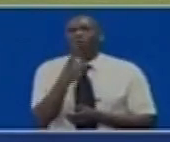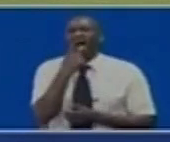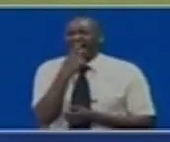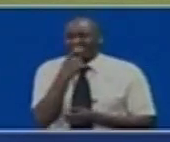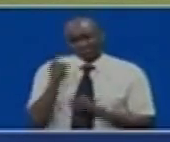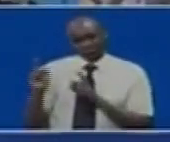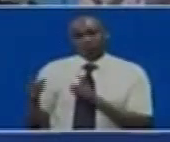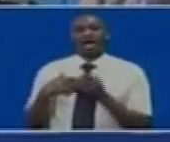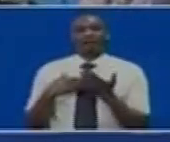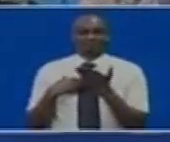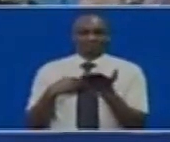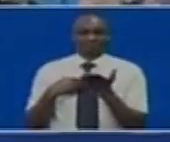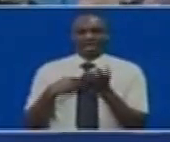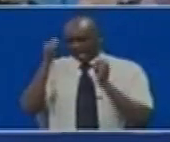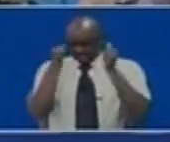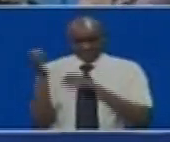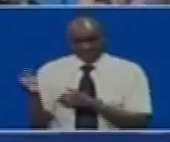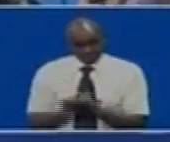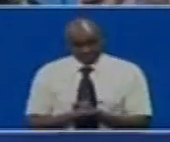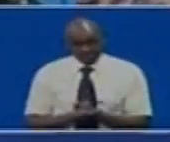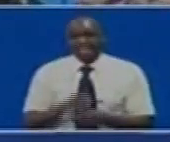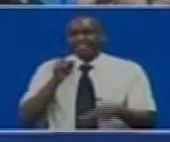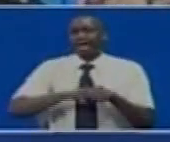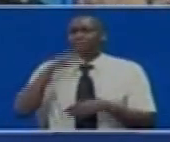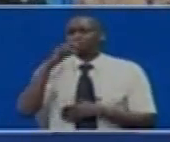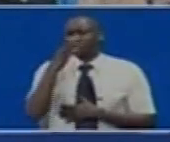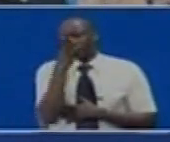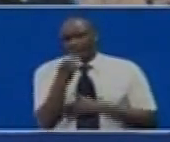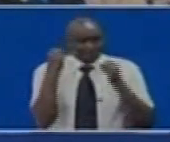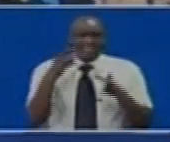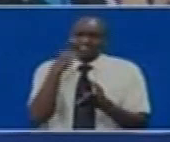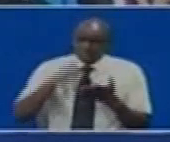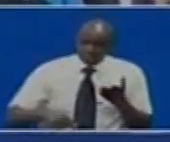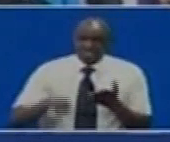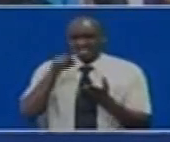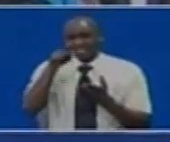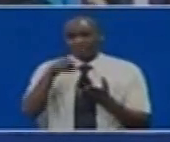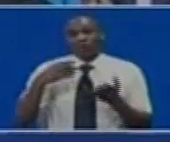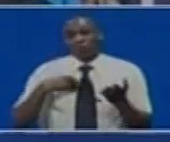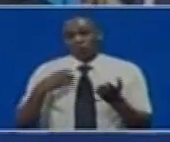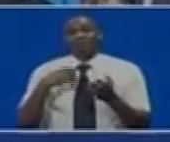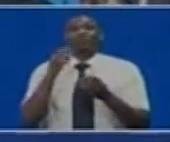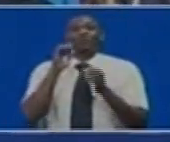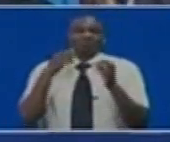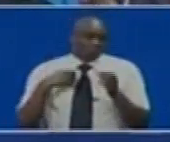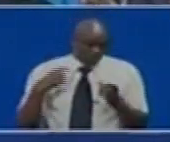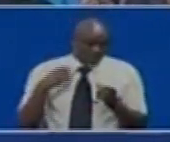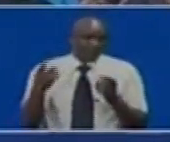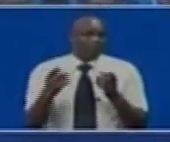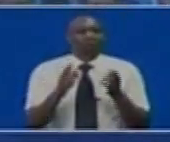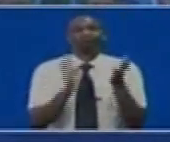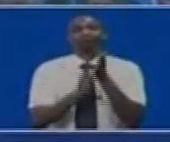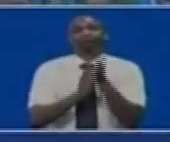hiyo mwaka huu. Katika hotuba iliyotajwa na wengi kama ya kupigia debe kazi za serikali ya